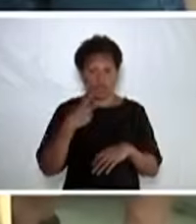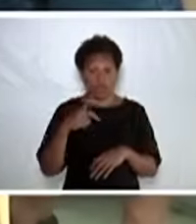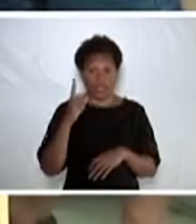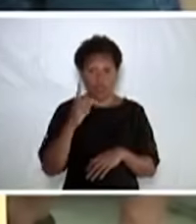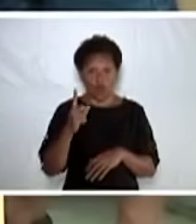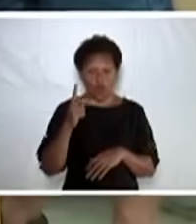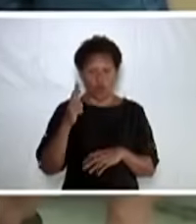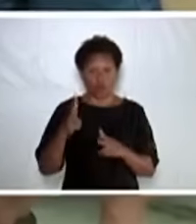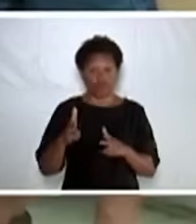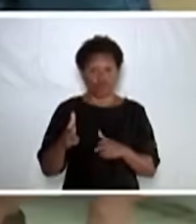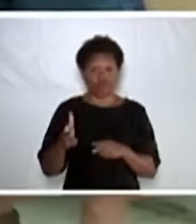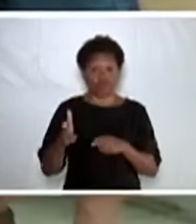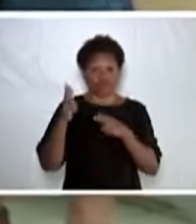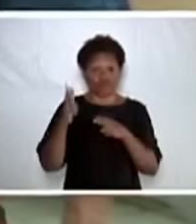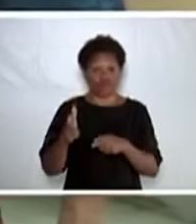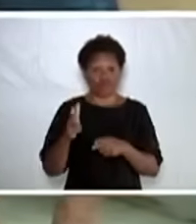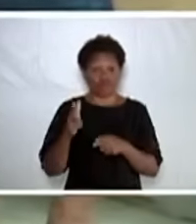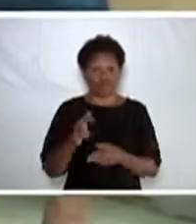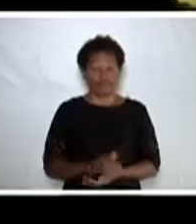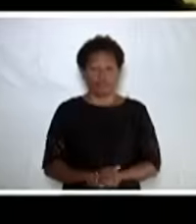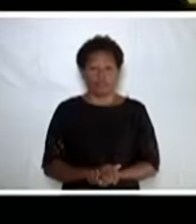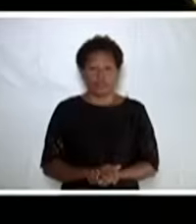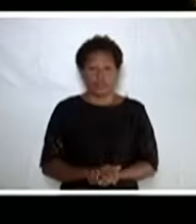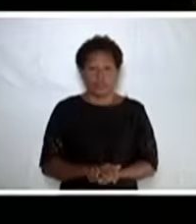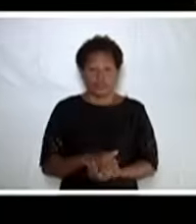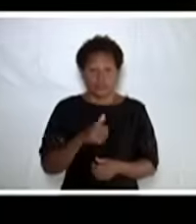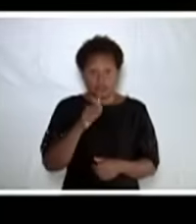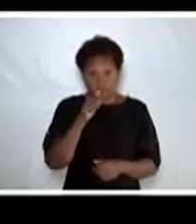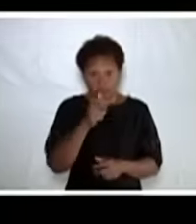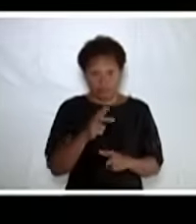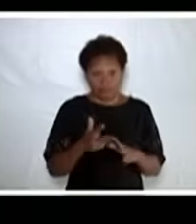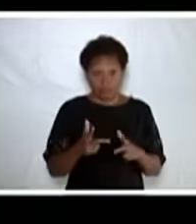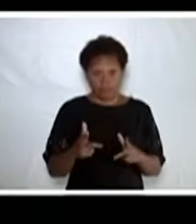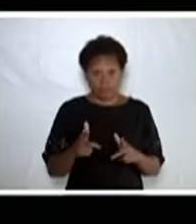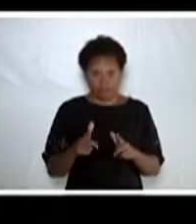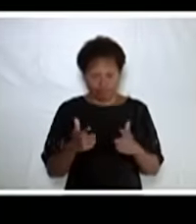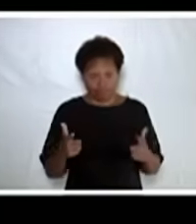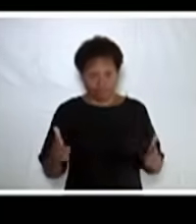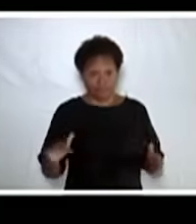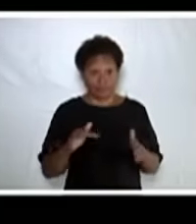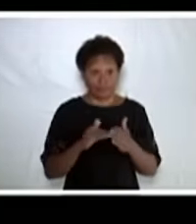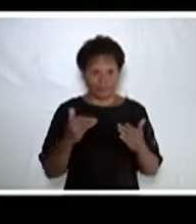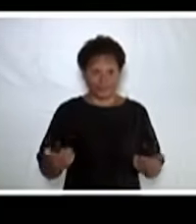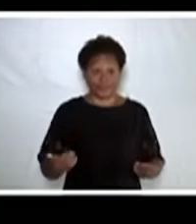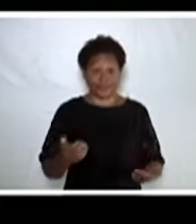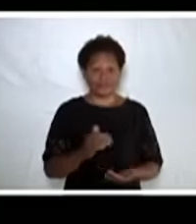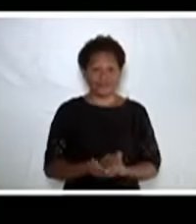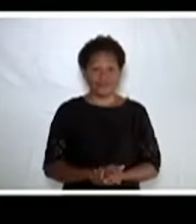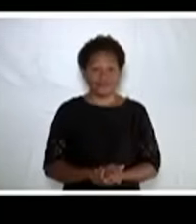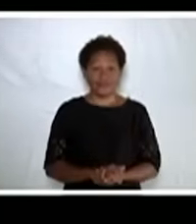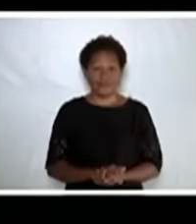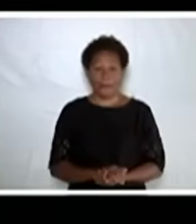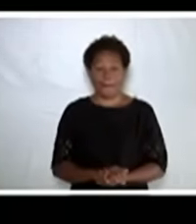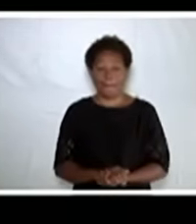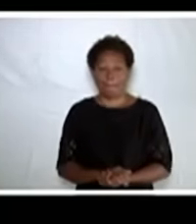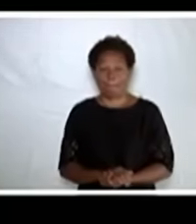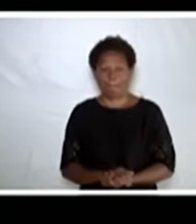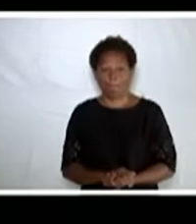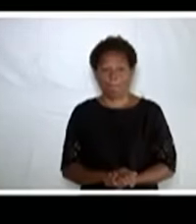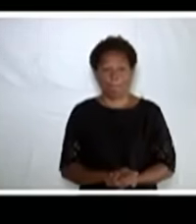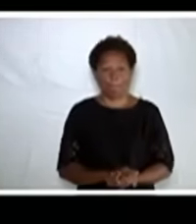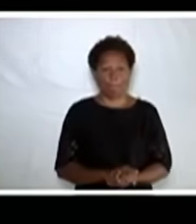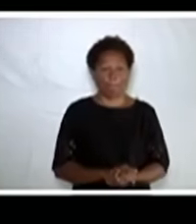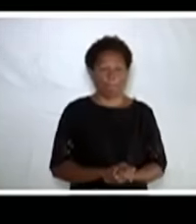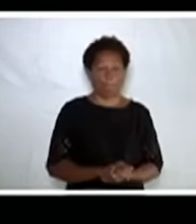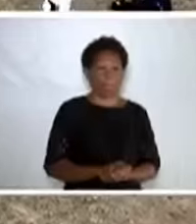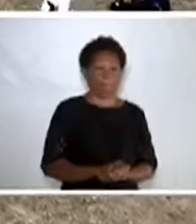salute. सच्ची बताएं आपका भी कलेजा हरा है आप आवाज़ सुनकर या नहीं और फिर धुएं से सारा स्क्रीन